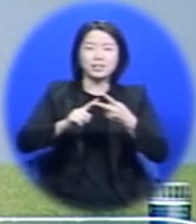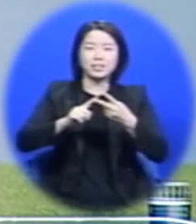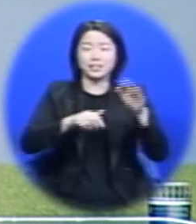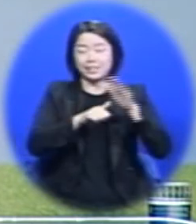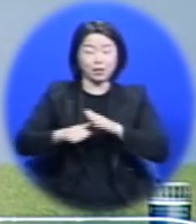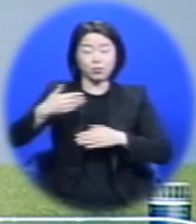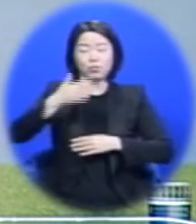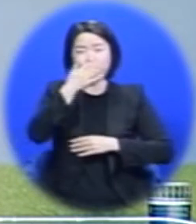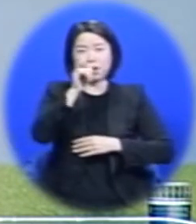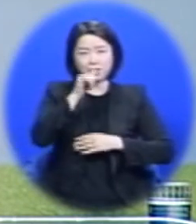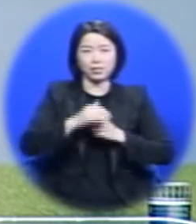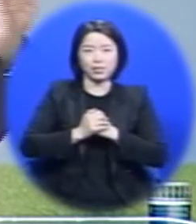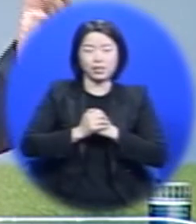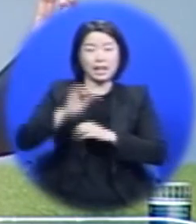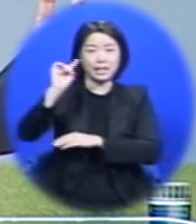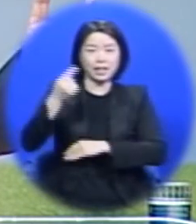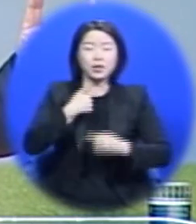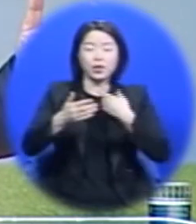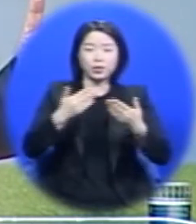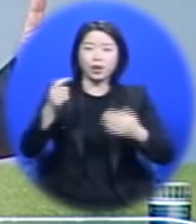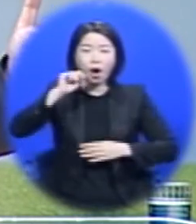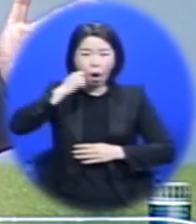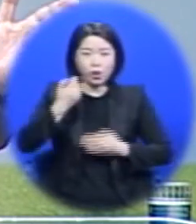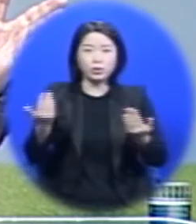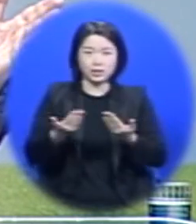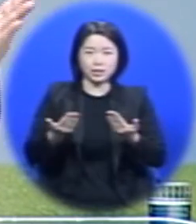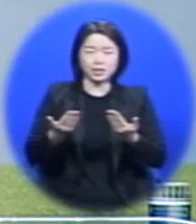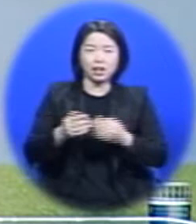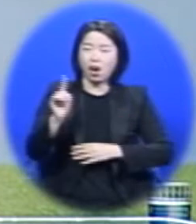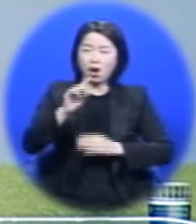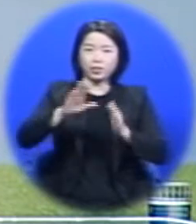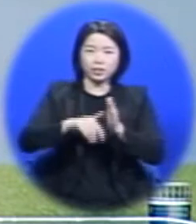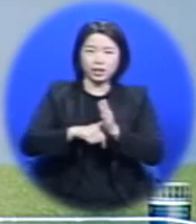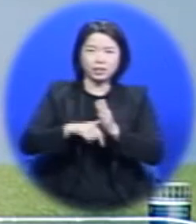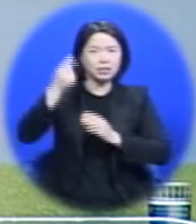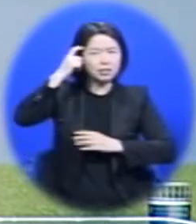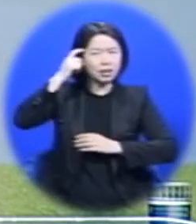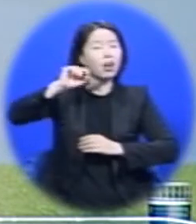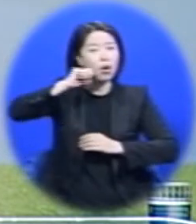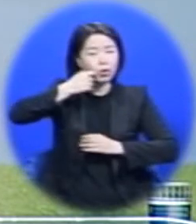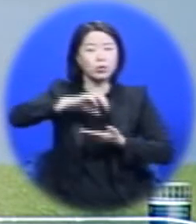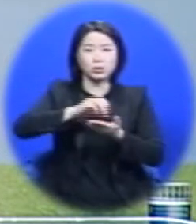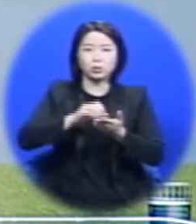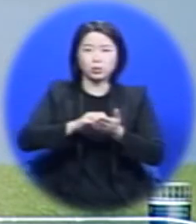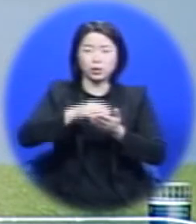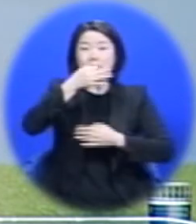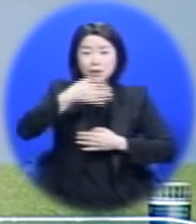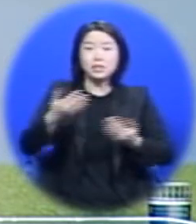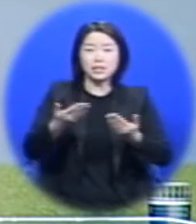있죠. 다윗이 겪었던 어려운 일이 어떤 때는 상상이 안될 정도로 힘든